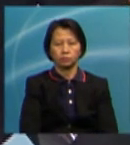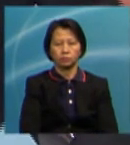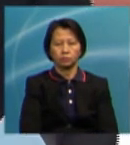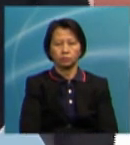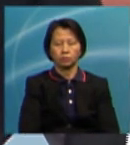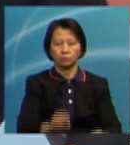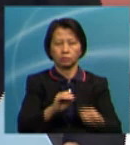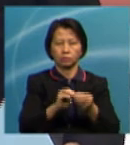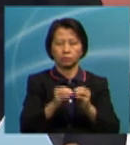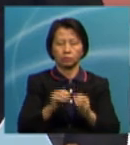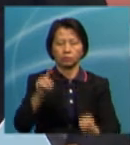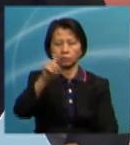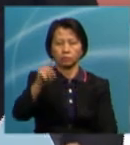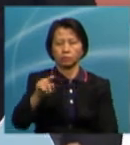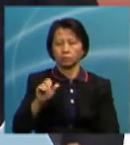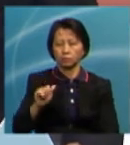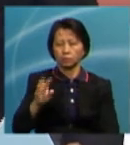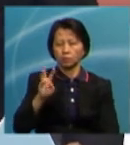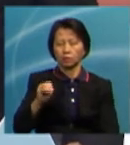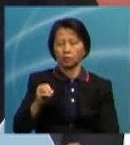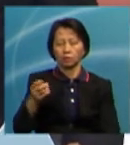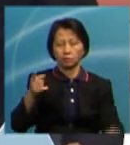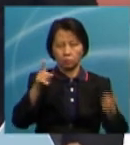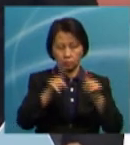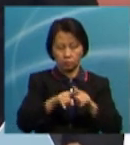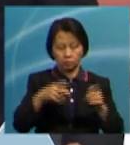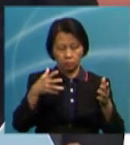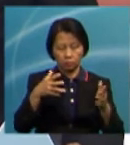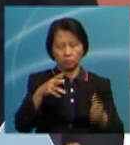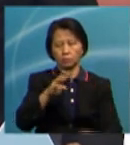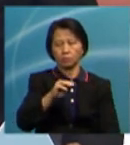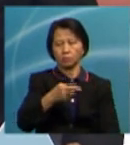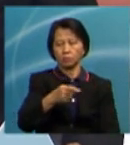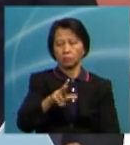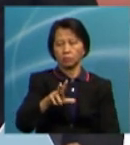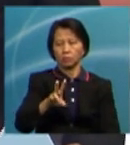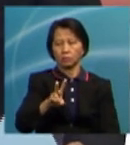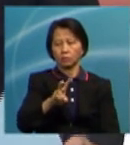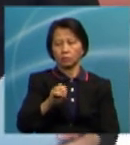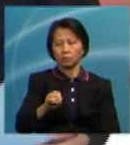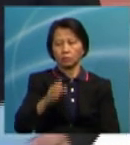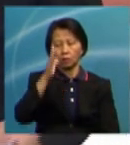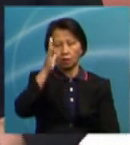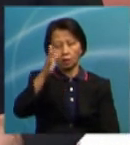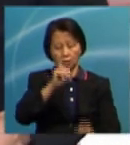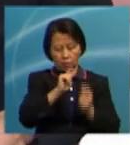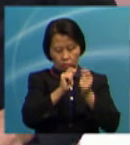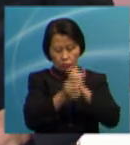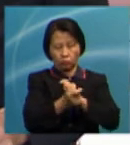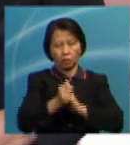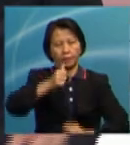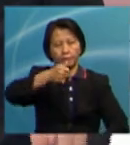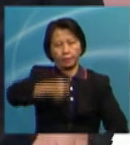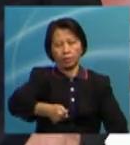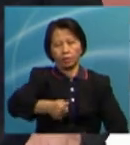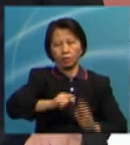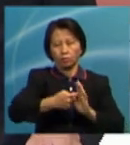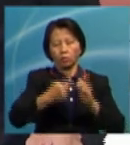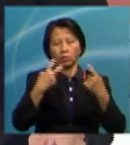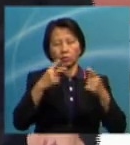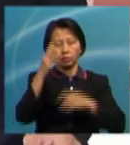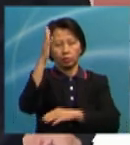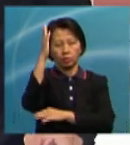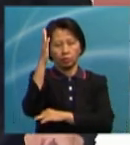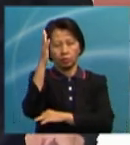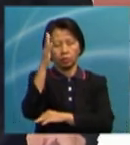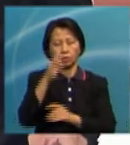nombor pertanyaan am berhubung insiden pesawat Mas MH370 akan bertukar melai esok bermula 12 tengah